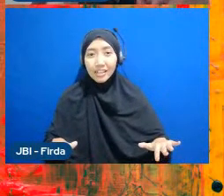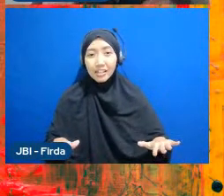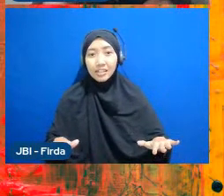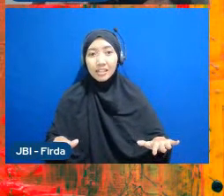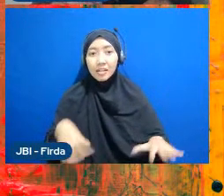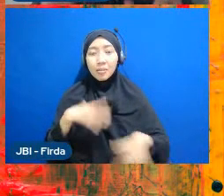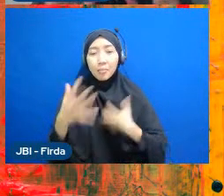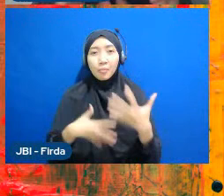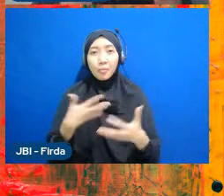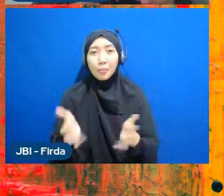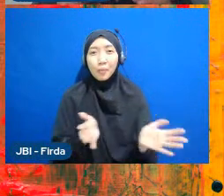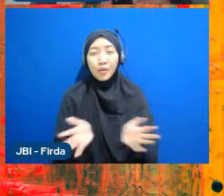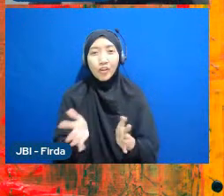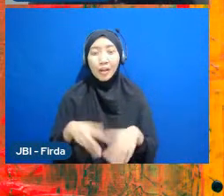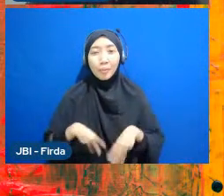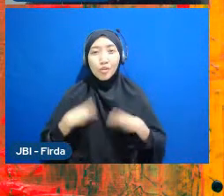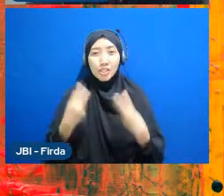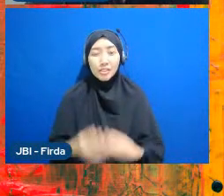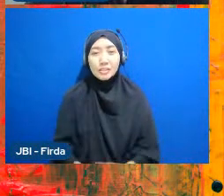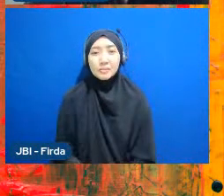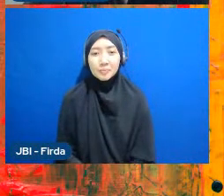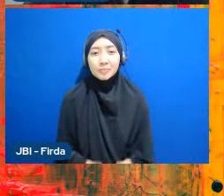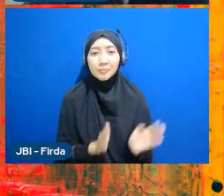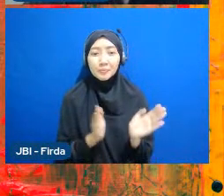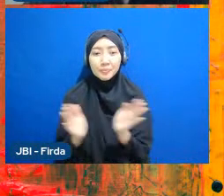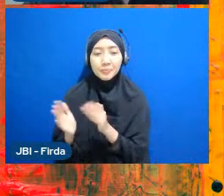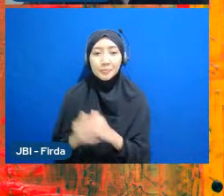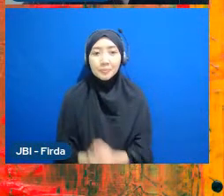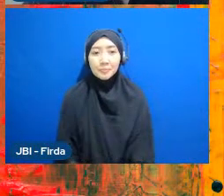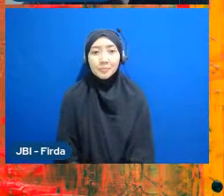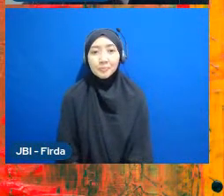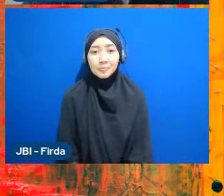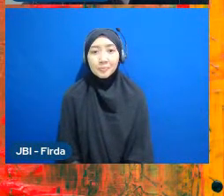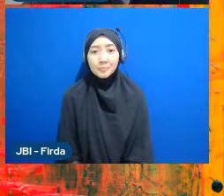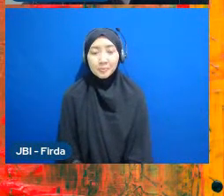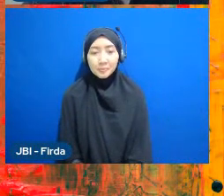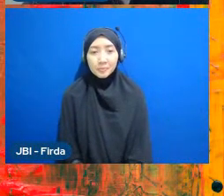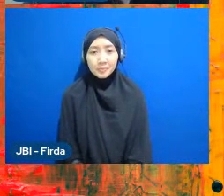mengelola emosi. Gitu ya. Lanjut boleh Bapak Ibu?